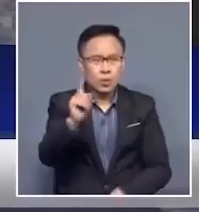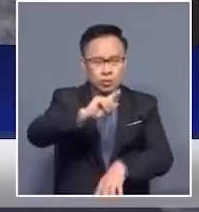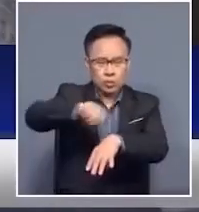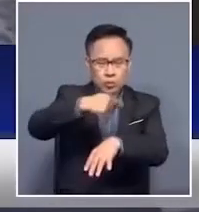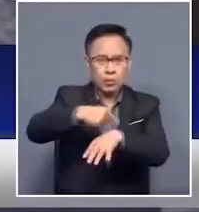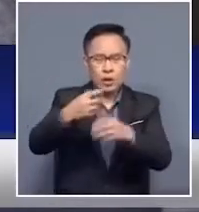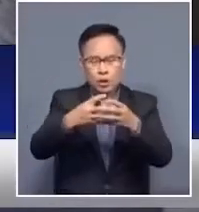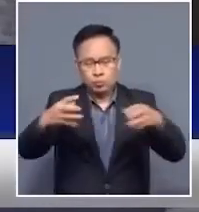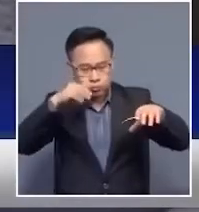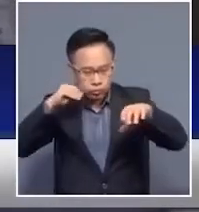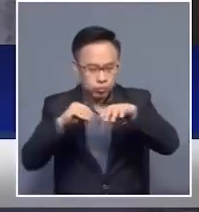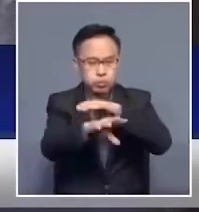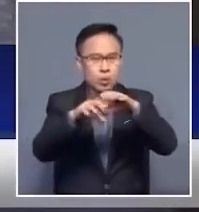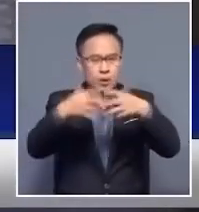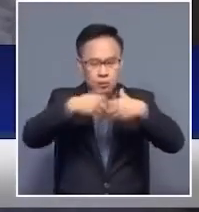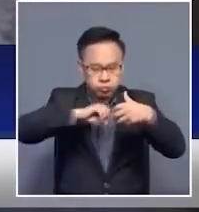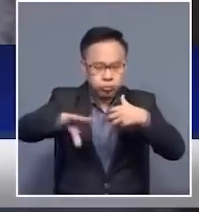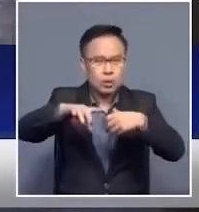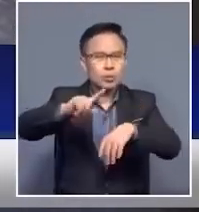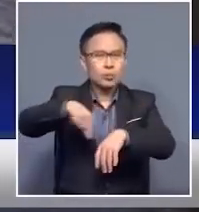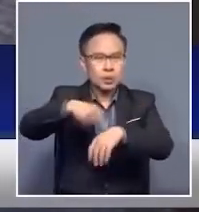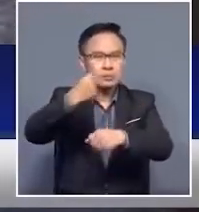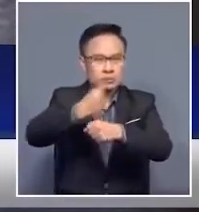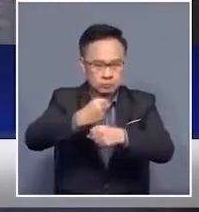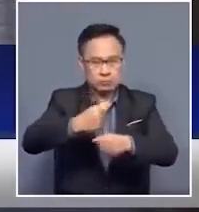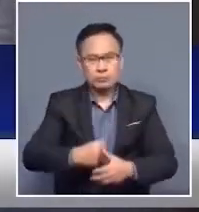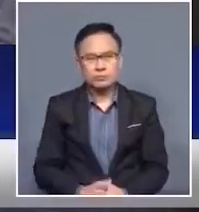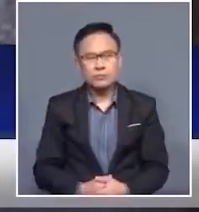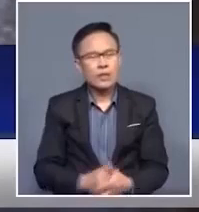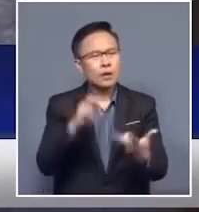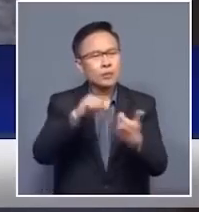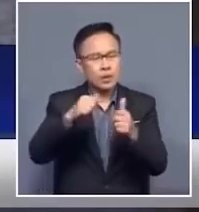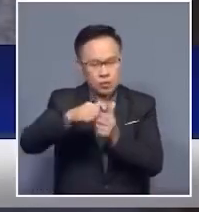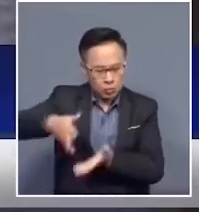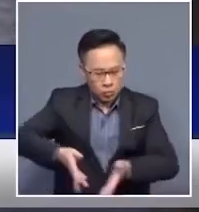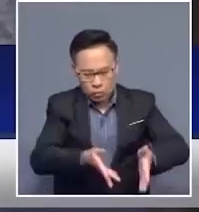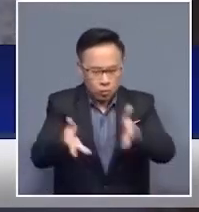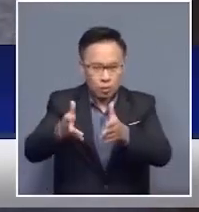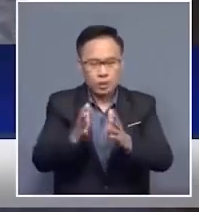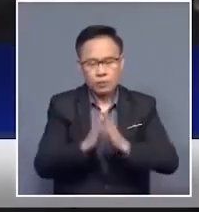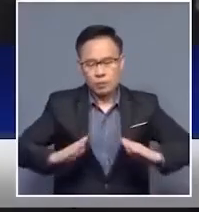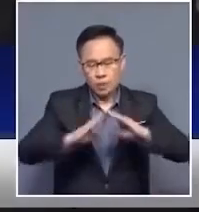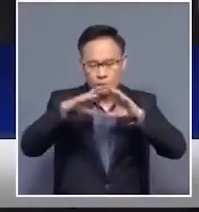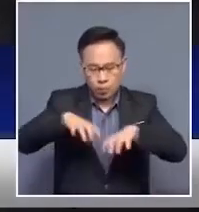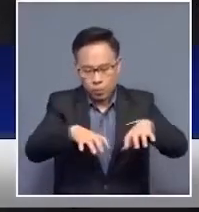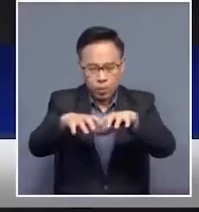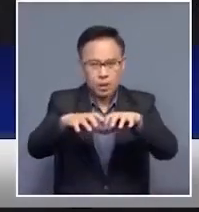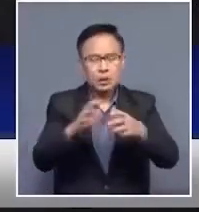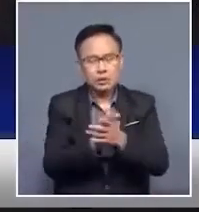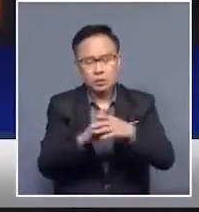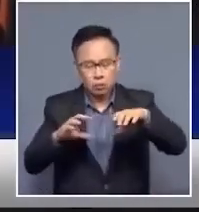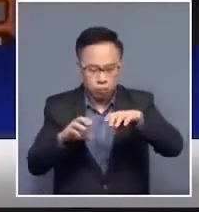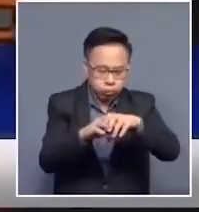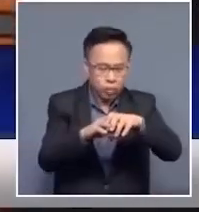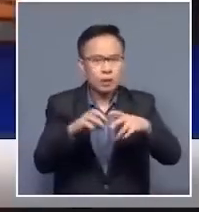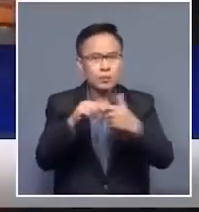การระบายน้ำให้ออกจากพื้นที่นะครับ ค่ะเรื่องสิ่งกีดขวางทางน้ำมีผลด้วยไหมคะ ครับในกรณีการระบายน้ำและกรุงเทพมหาน